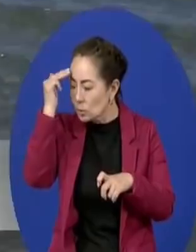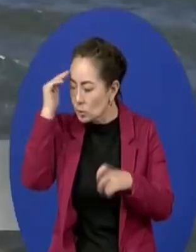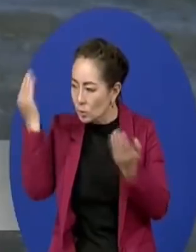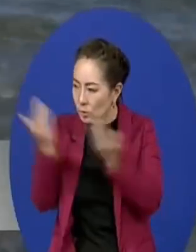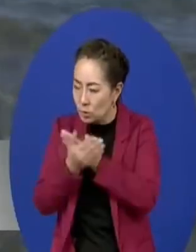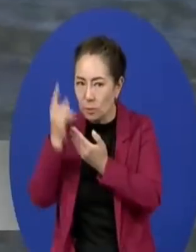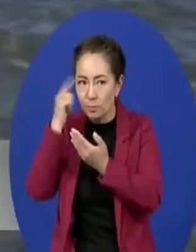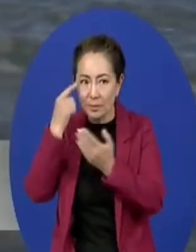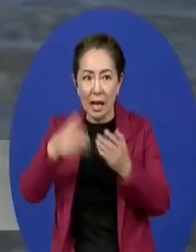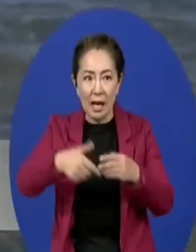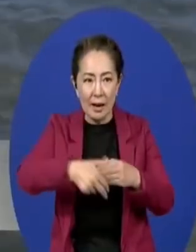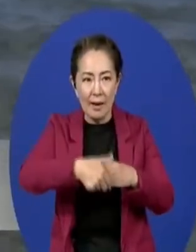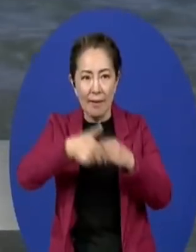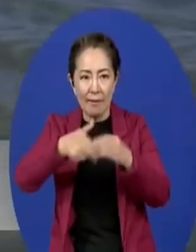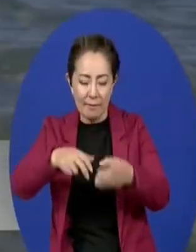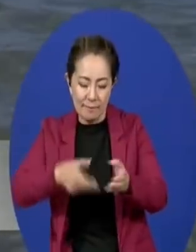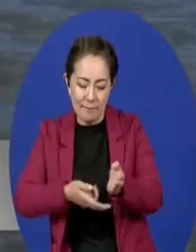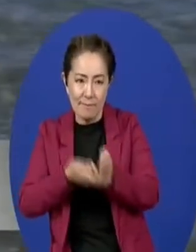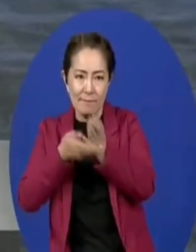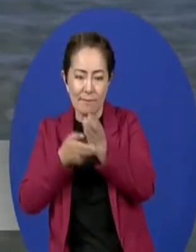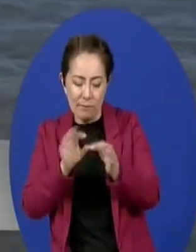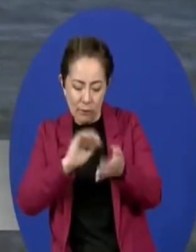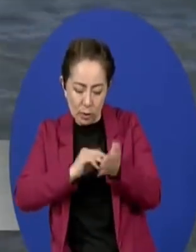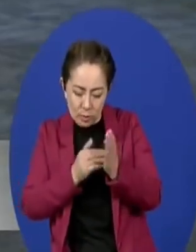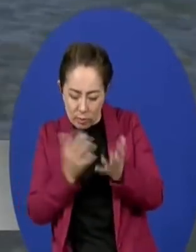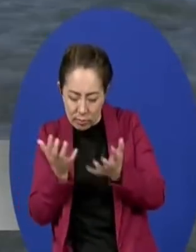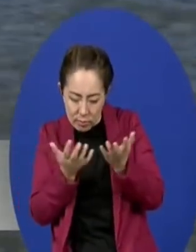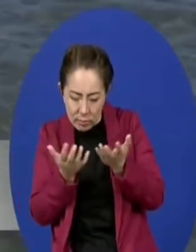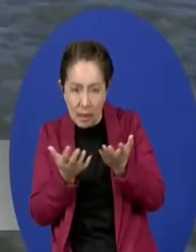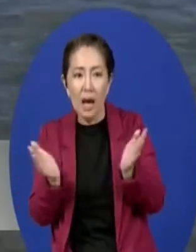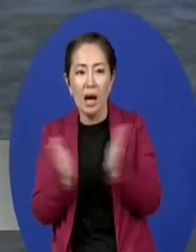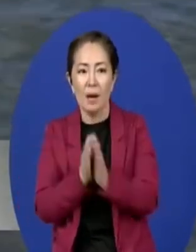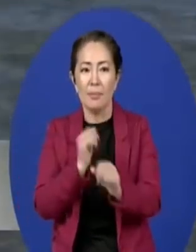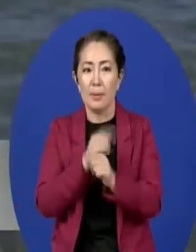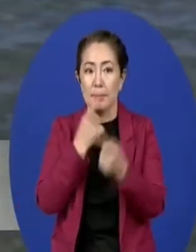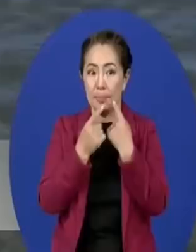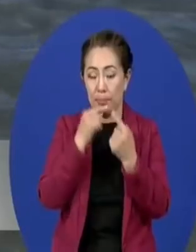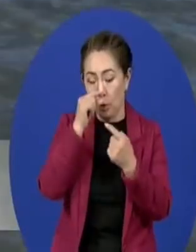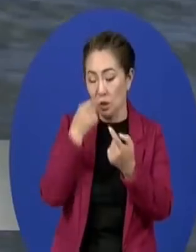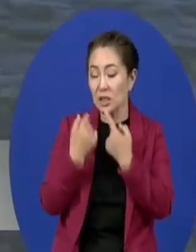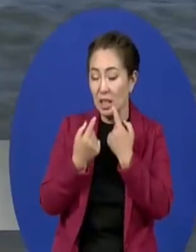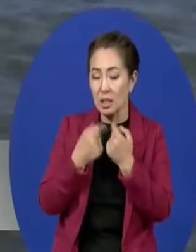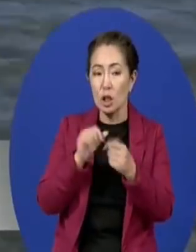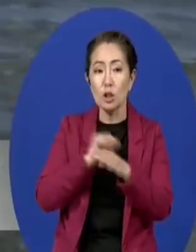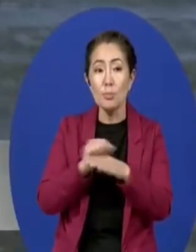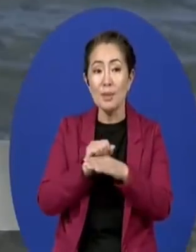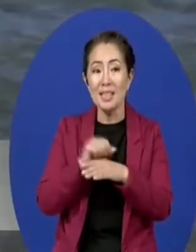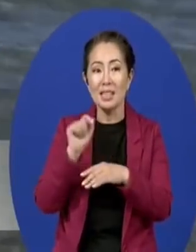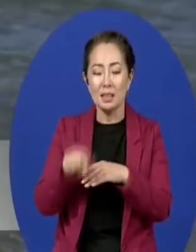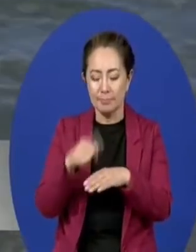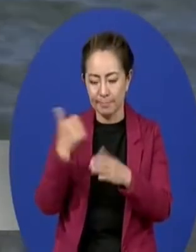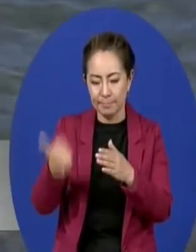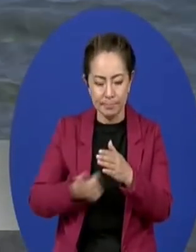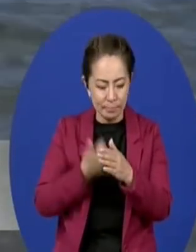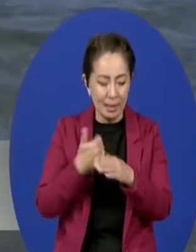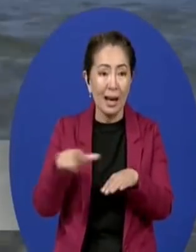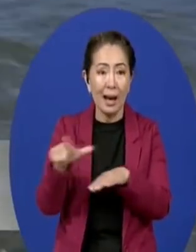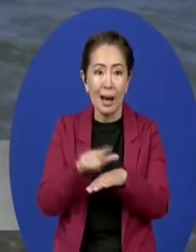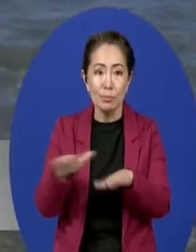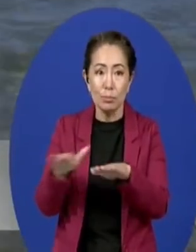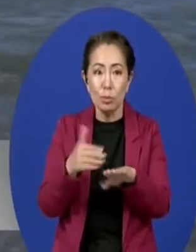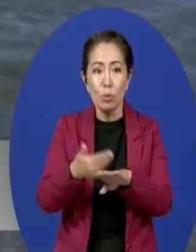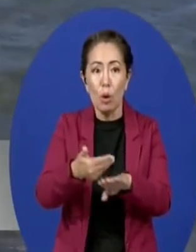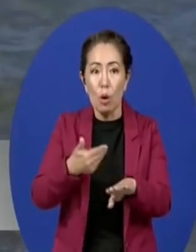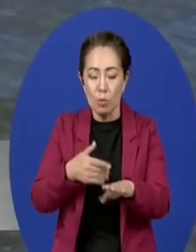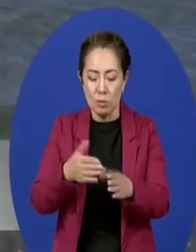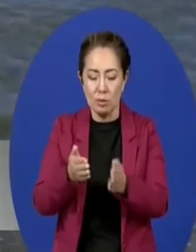мөн татан авалтын нарийн төлөвлөгөө гаргаж бүх талаар хамтран ажиллахаар болсон байна. Бэлтгэл ажлыг энэ сардаа хангаж газар хөлтгөөс өмнө